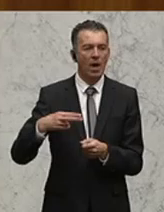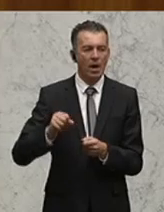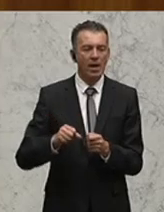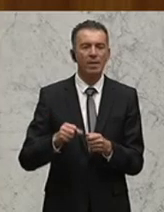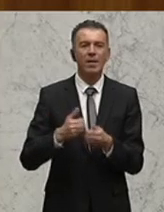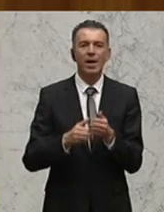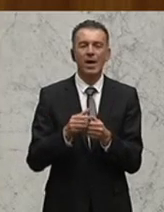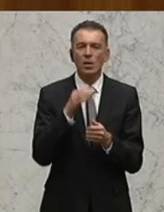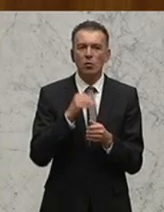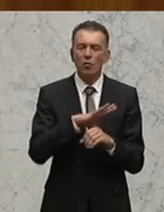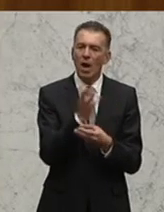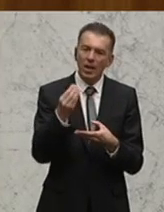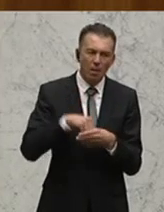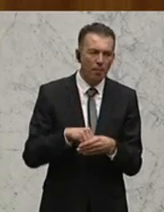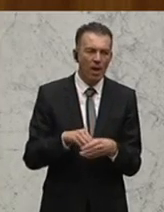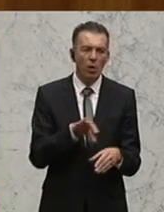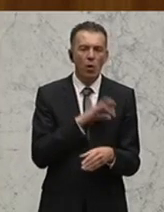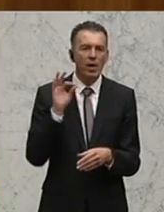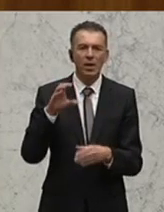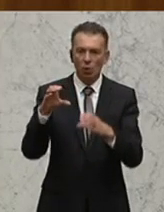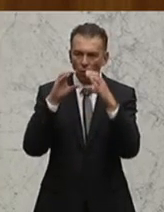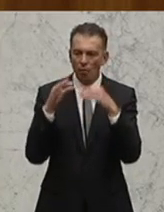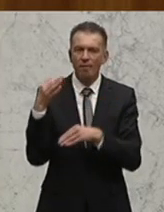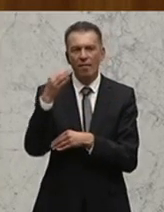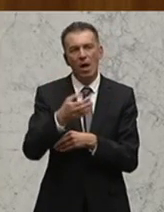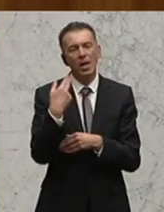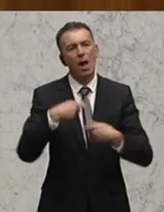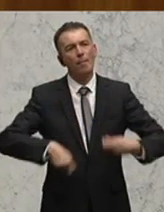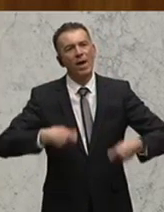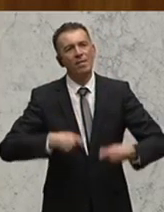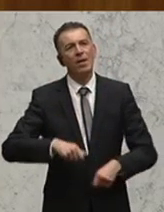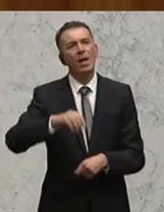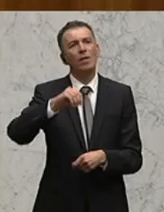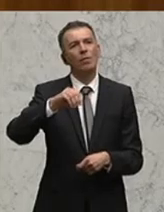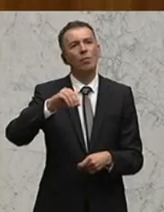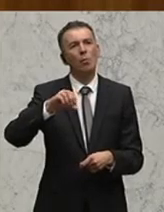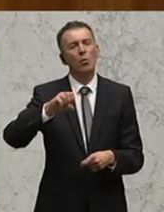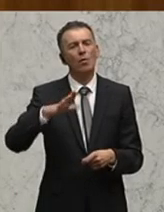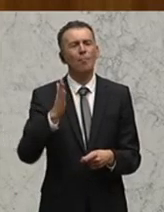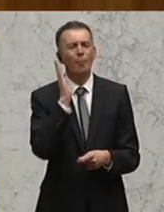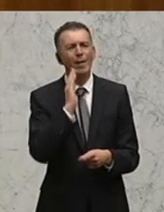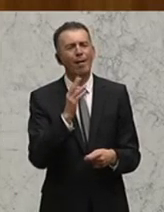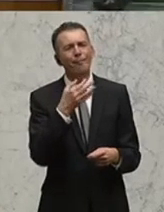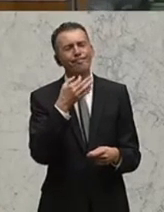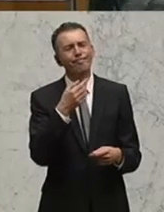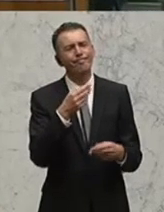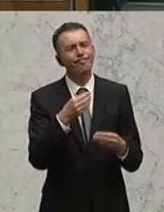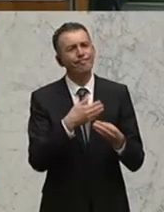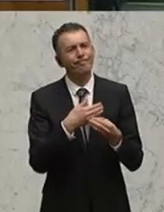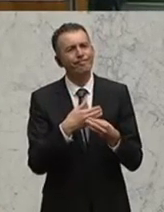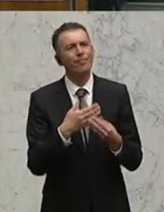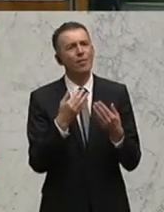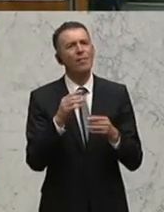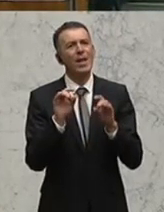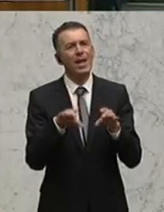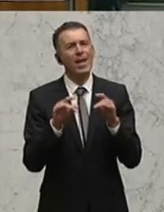waren, und eine Kollegin von der ÖVP hat gefragt, Sie, Herr Präsident Moser, sagen Sie mir mal, wie viele Lehrer sind an unseren